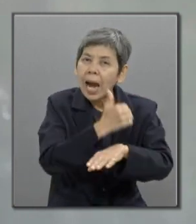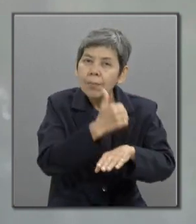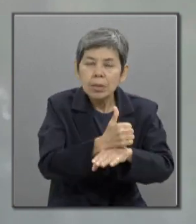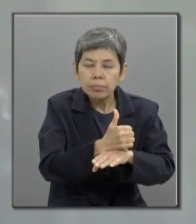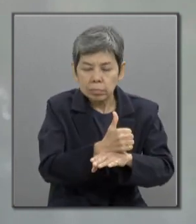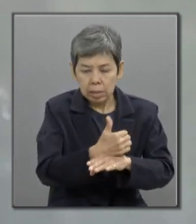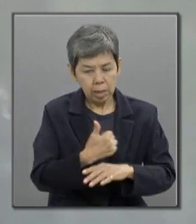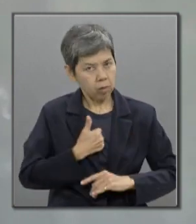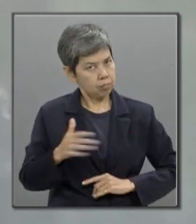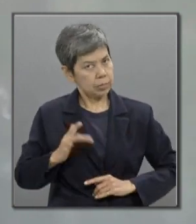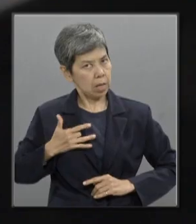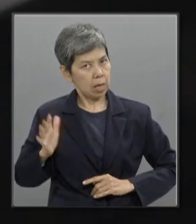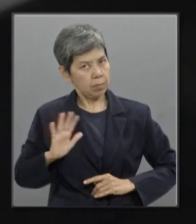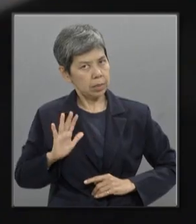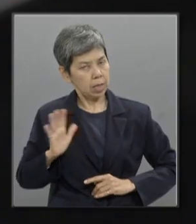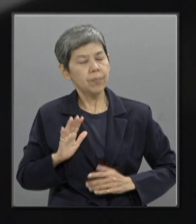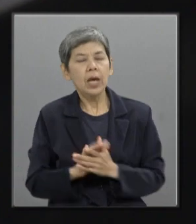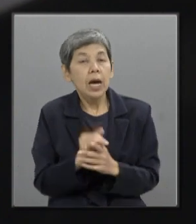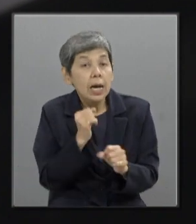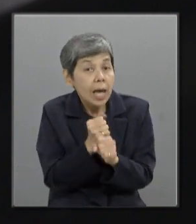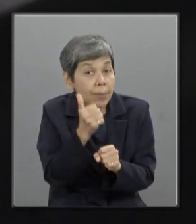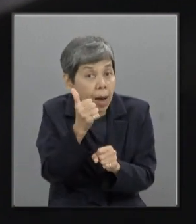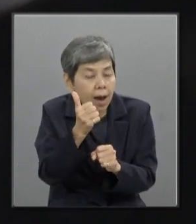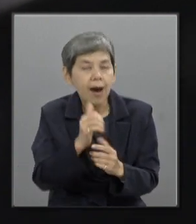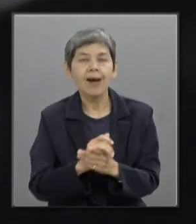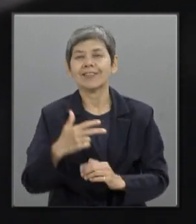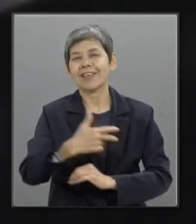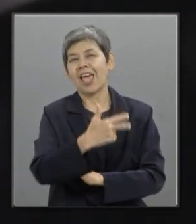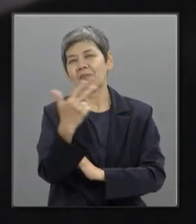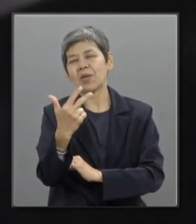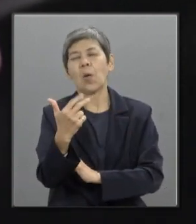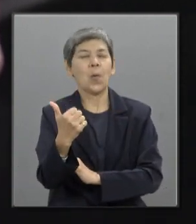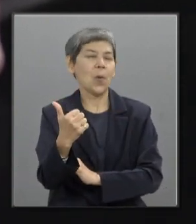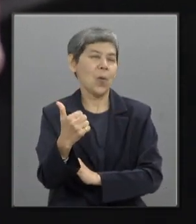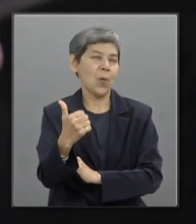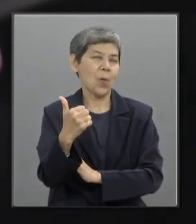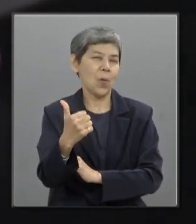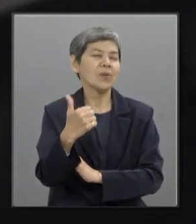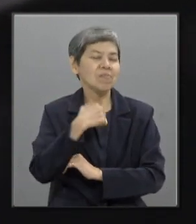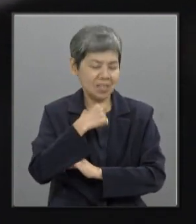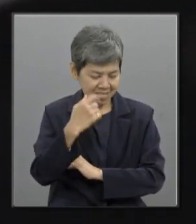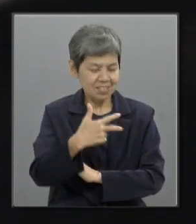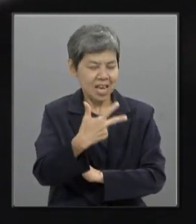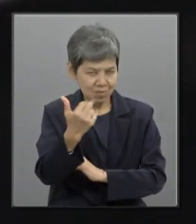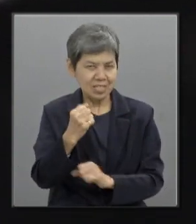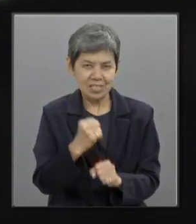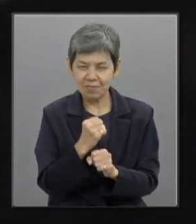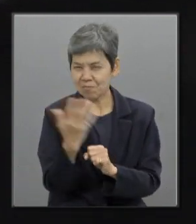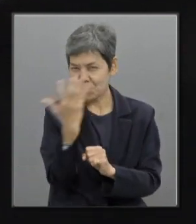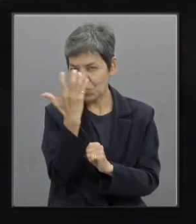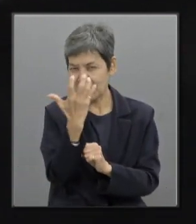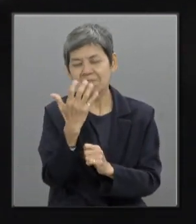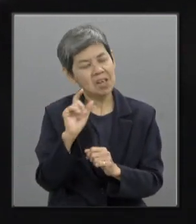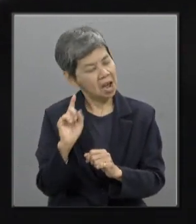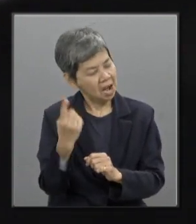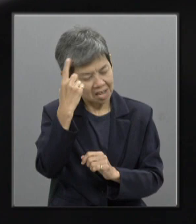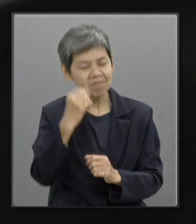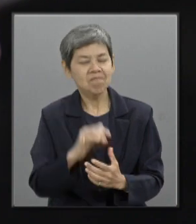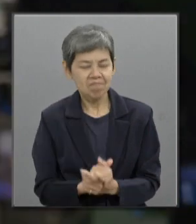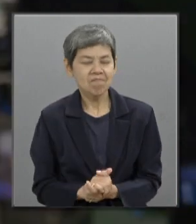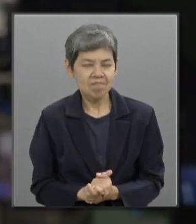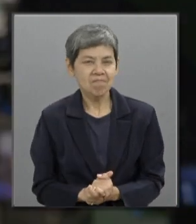าไม่ใช่อยู่ในพื้นที่นี้เลยถ้าทำแบบนี้เนี่ยไทย PBS จะเป็นเรียกคิดว่าเป็นสถานีโทรทัศน์สถานีแรกๆเลย